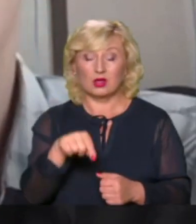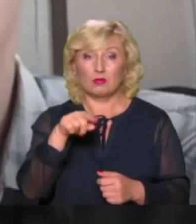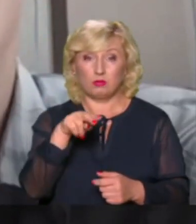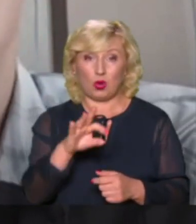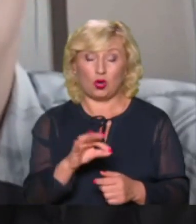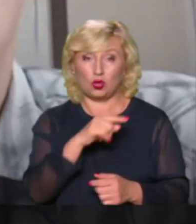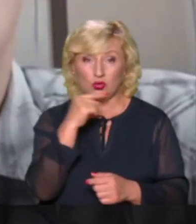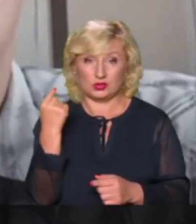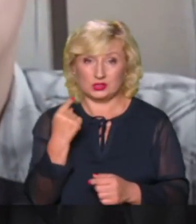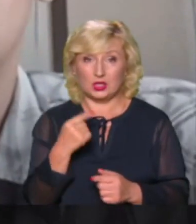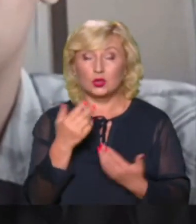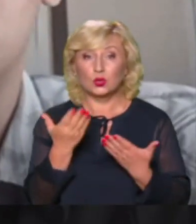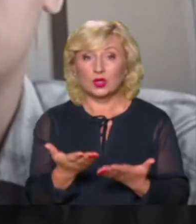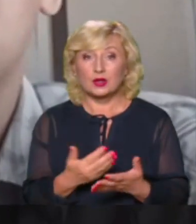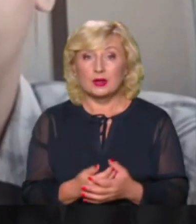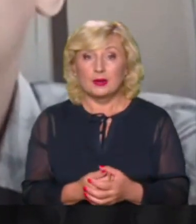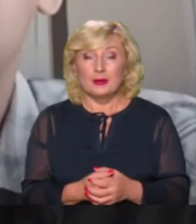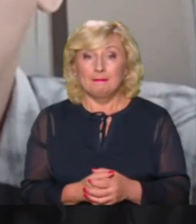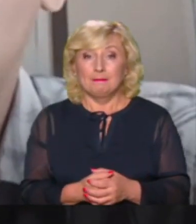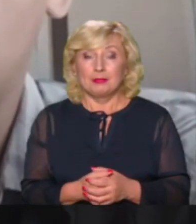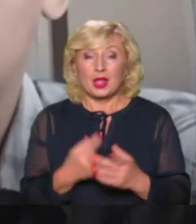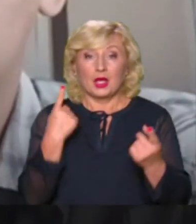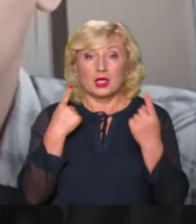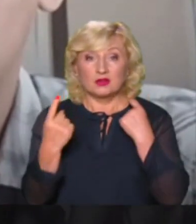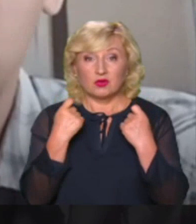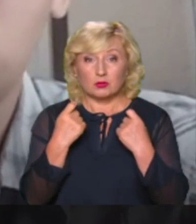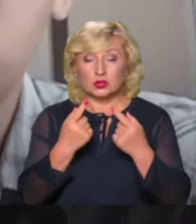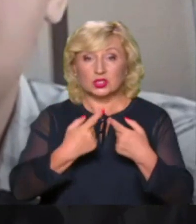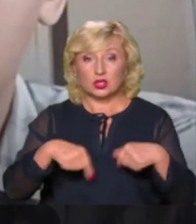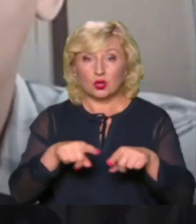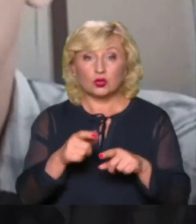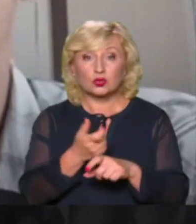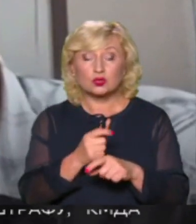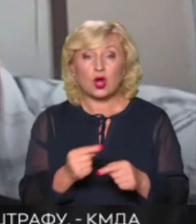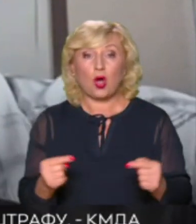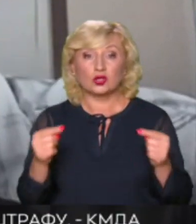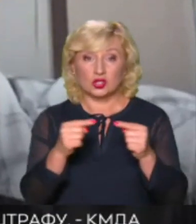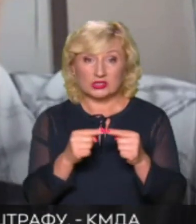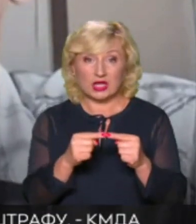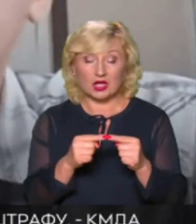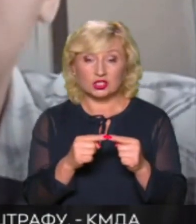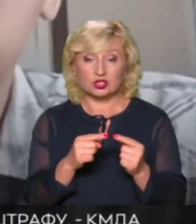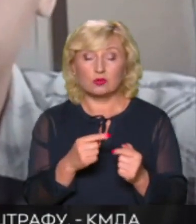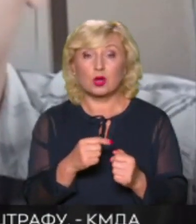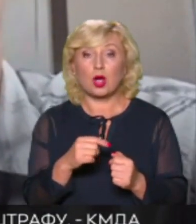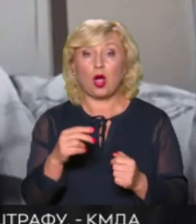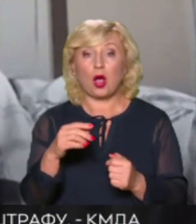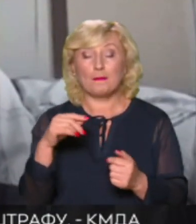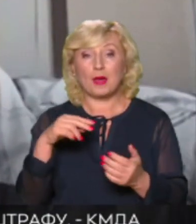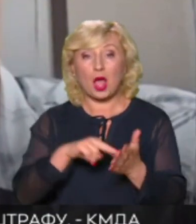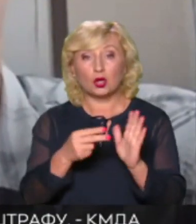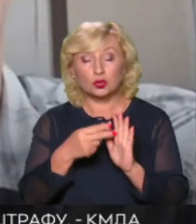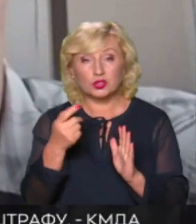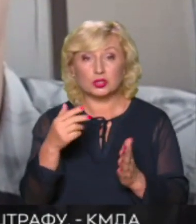Тобто тут в інформаційному полі тут досить однозначно. Конкретно економічному, політичному, так,